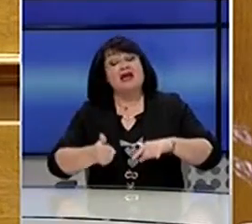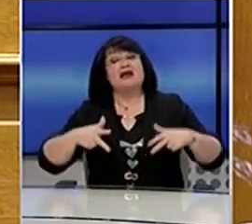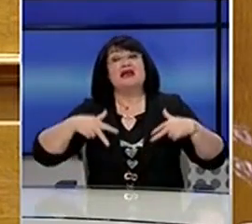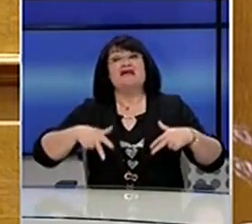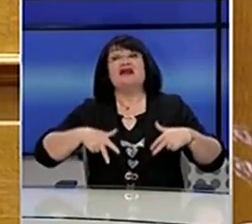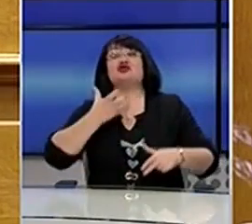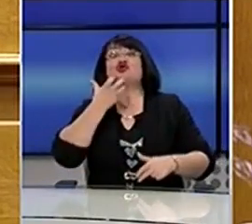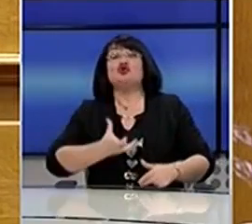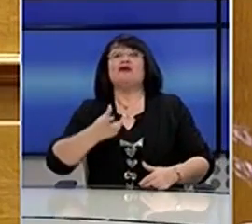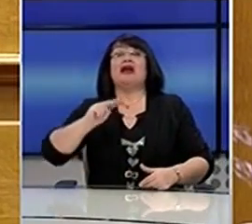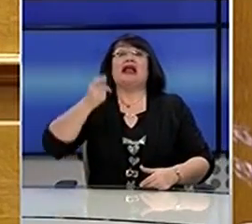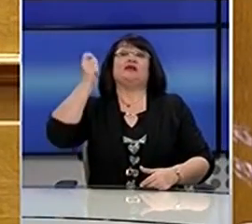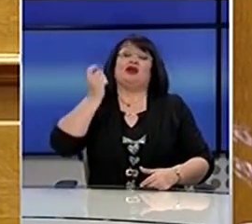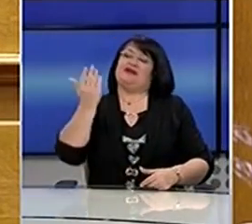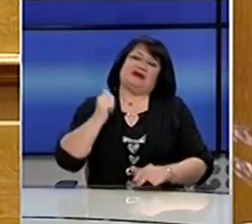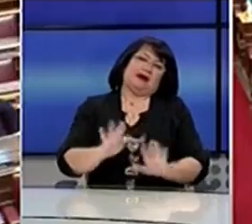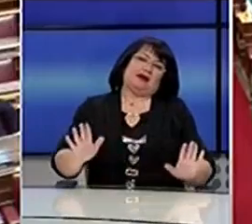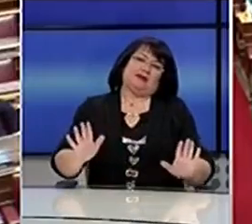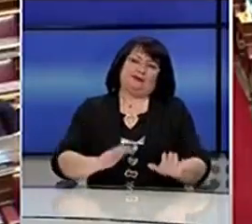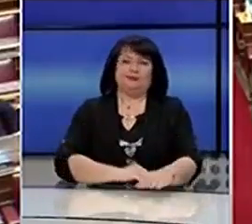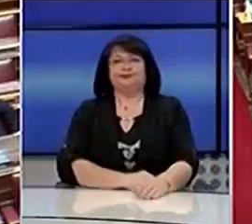κυβέρνηση, σοβαρή αντιπολίτευση δεν έχει.